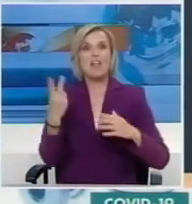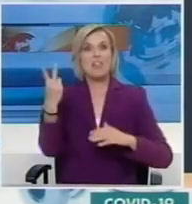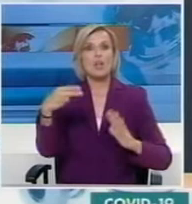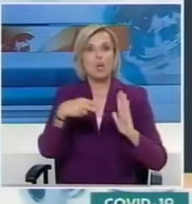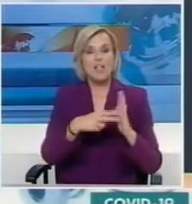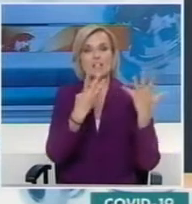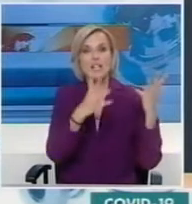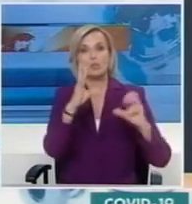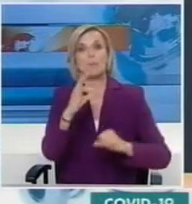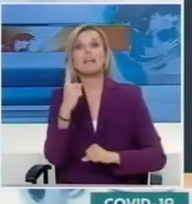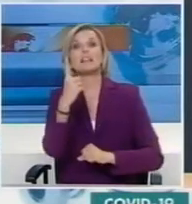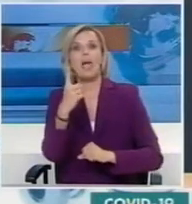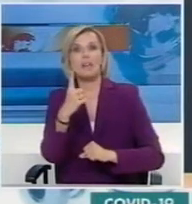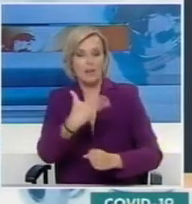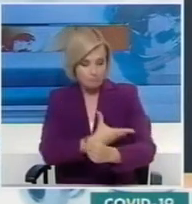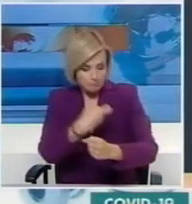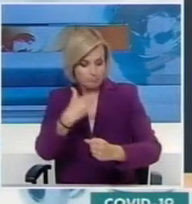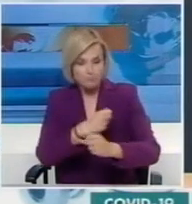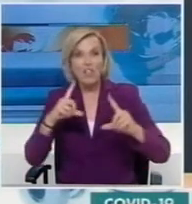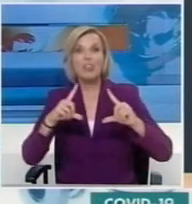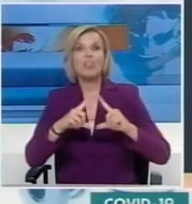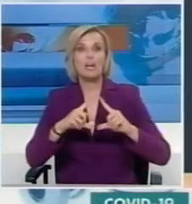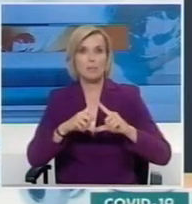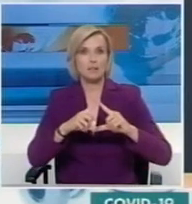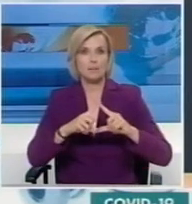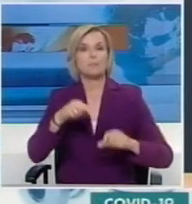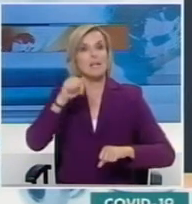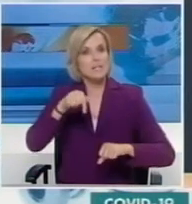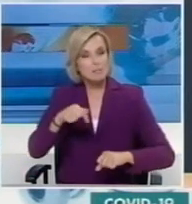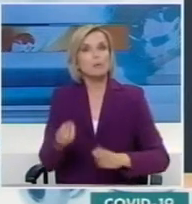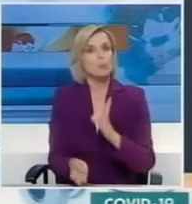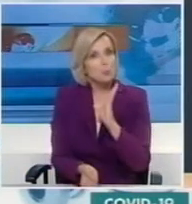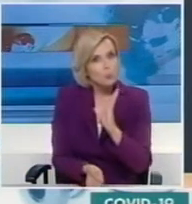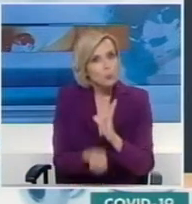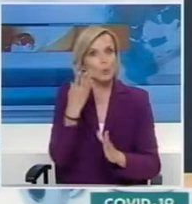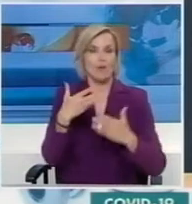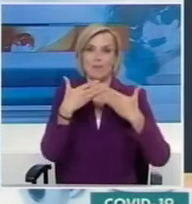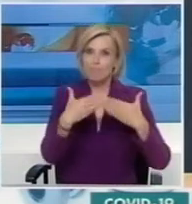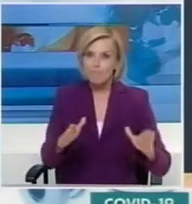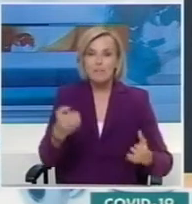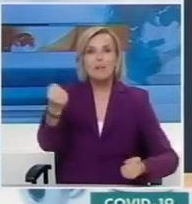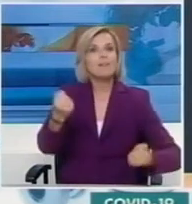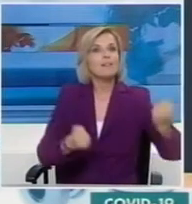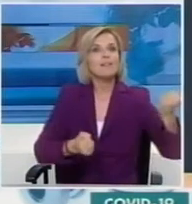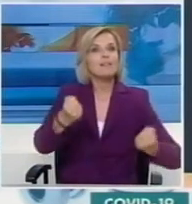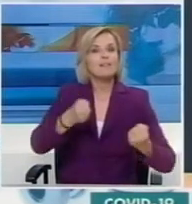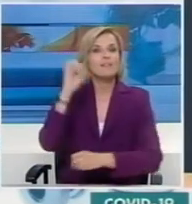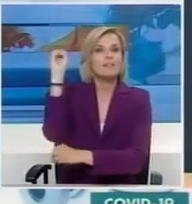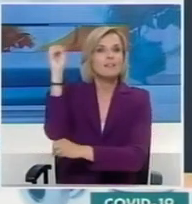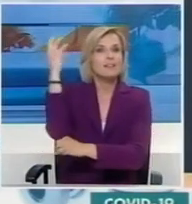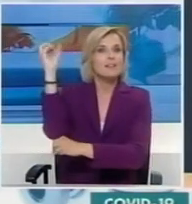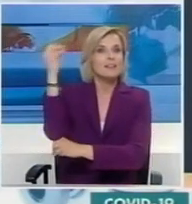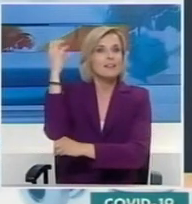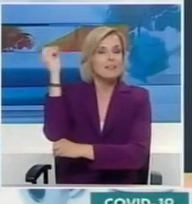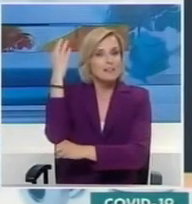δείγματα. Σήμερα ξεκίνησε η υλοποίηση του προγράμματος των κινητών ομάδων του Εθνικού Οργανισμού Δημόσιας Υγείας, που χρηματοδοτείται